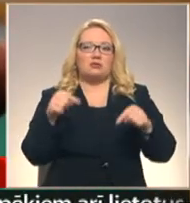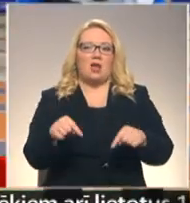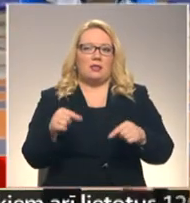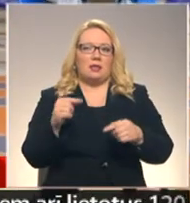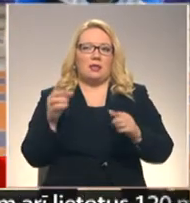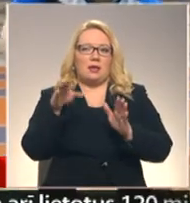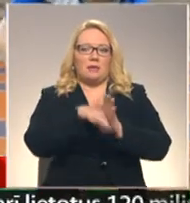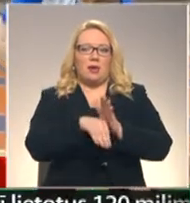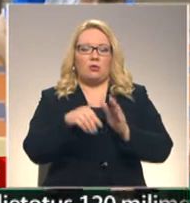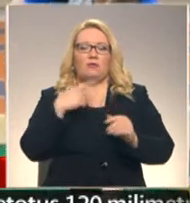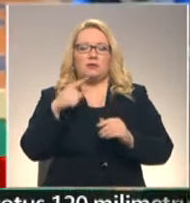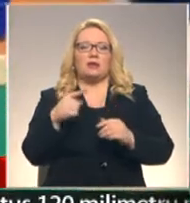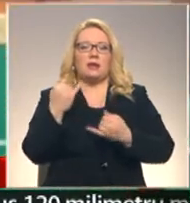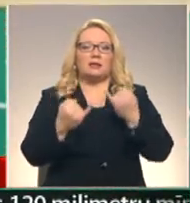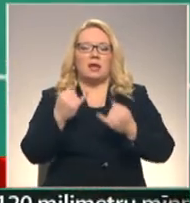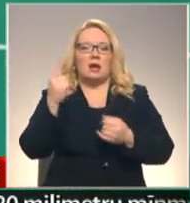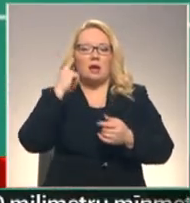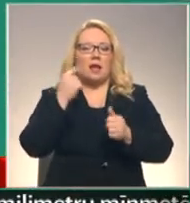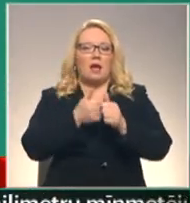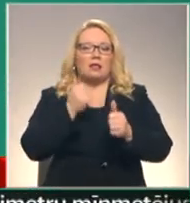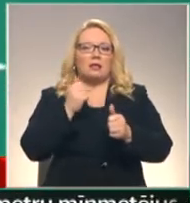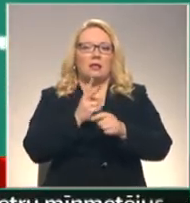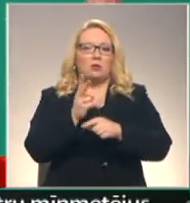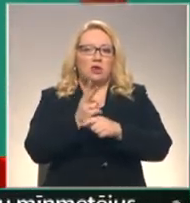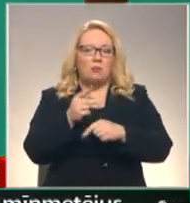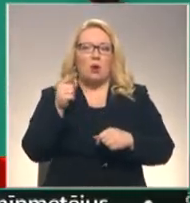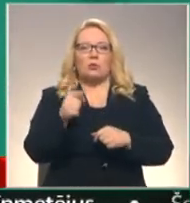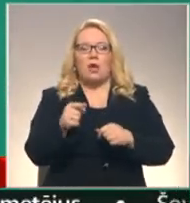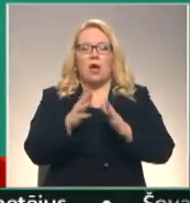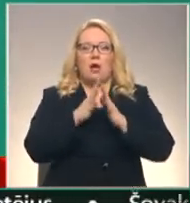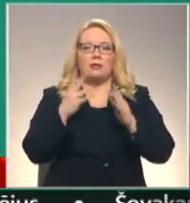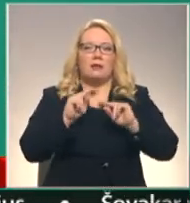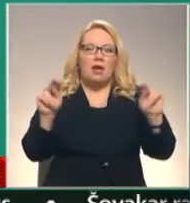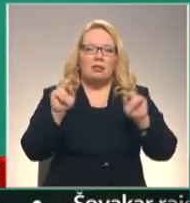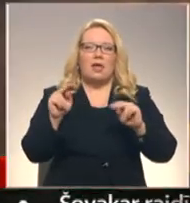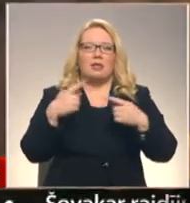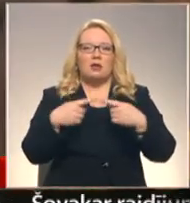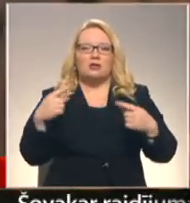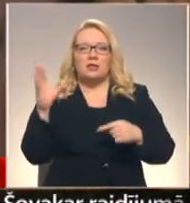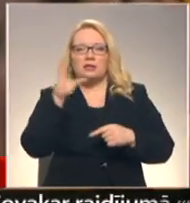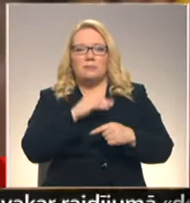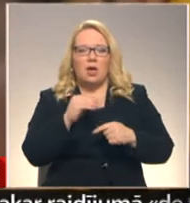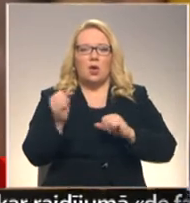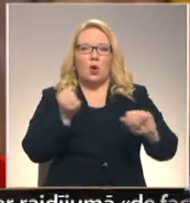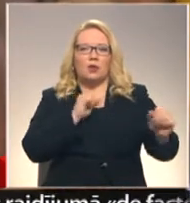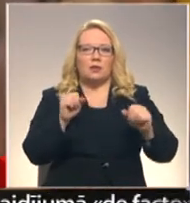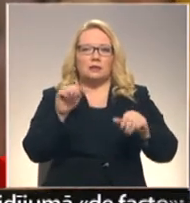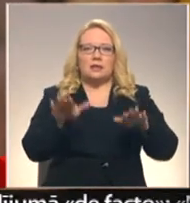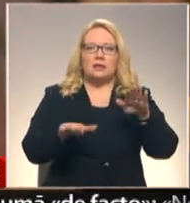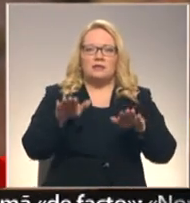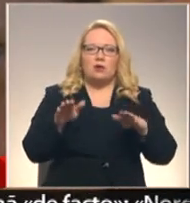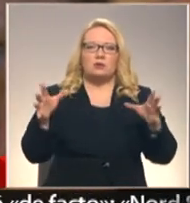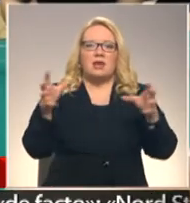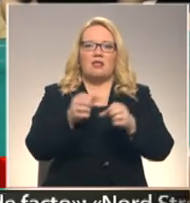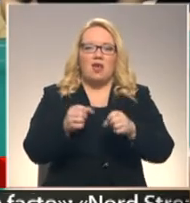Boča spēle ir iecienīta cilvēkiem ar garīgās attīstības traucējumiem, un tā lieliski trenē dažādas spējas – koordināciju, līdzsvaru, satvērienu,